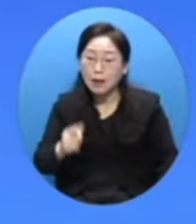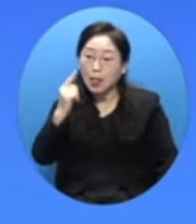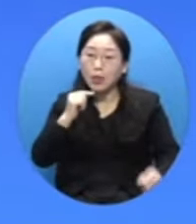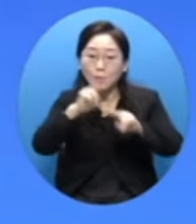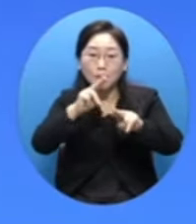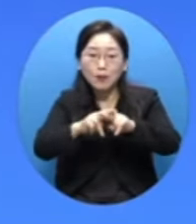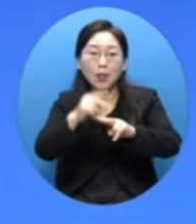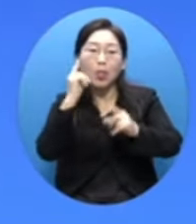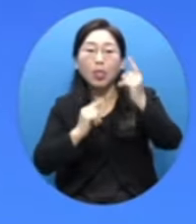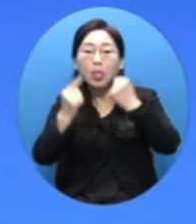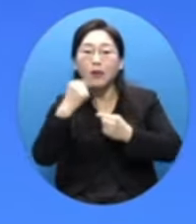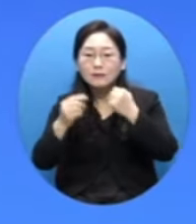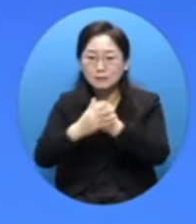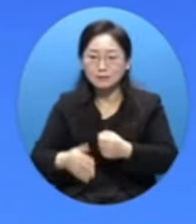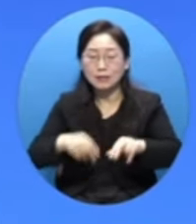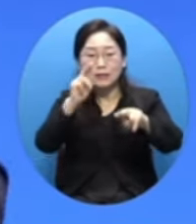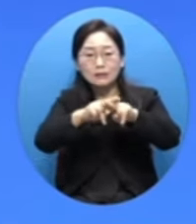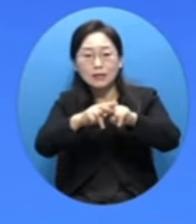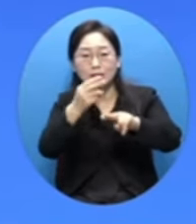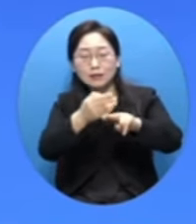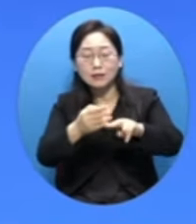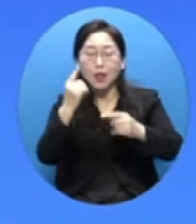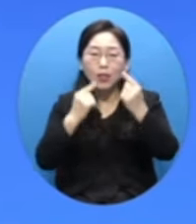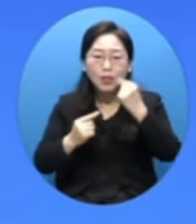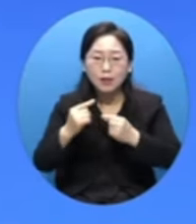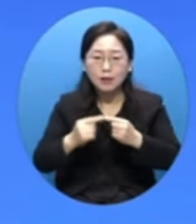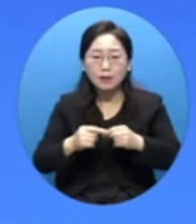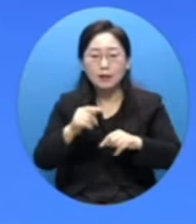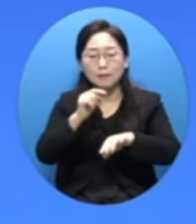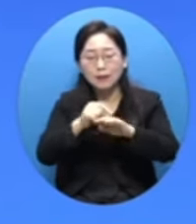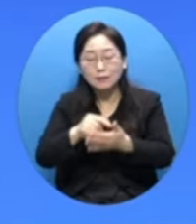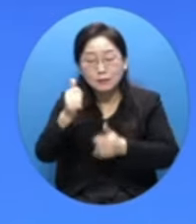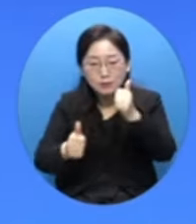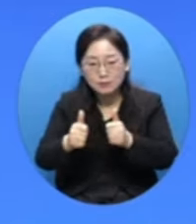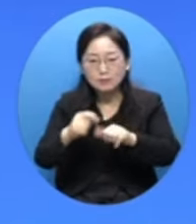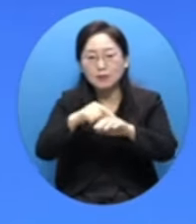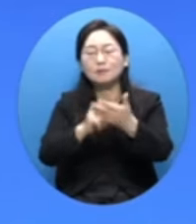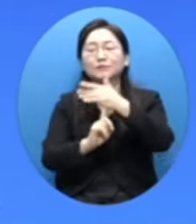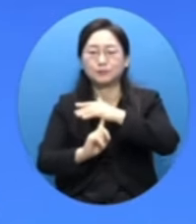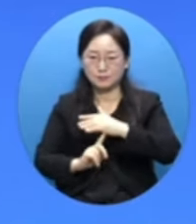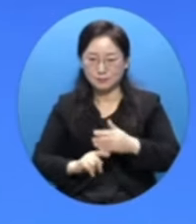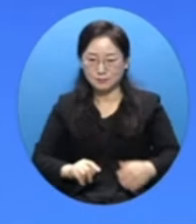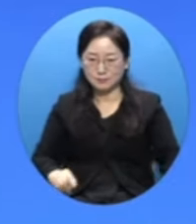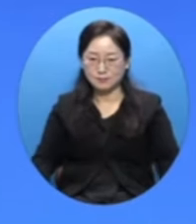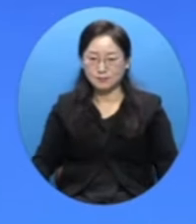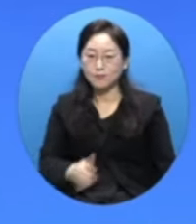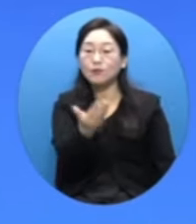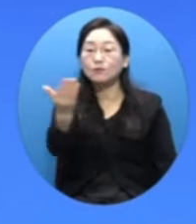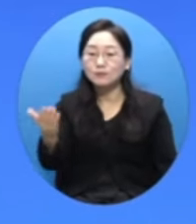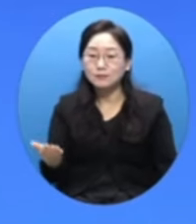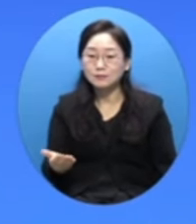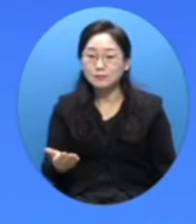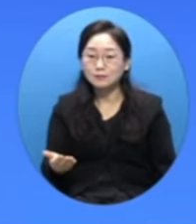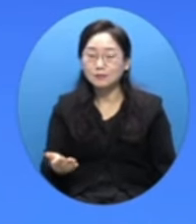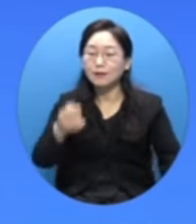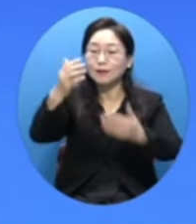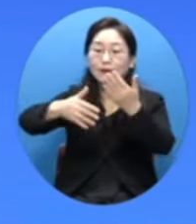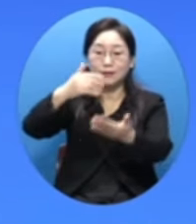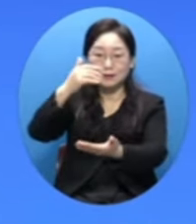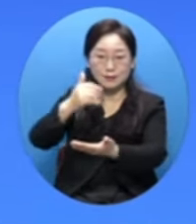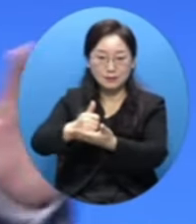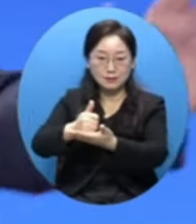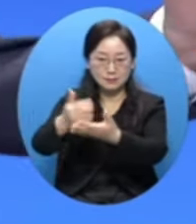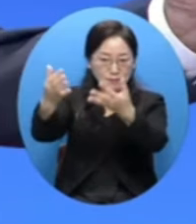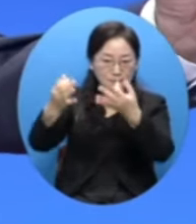보니까 그 자리에 때문에 우리가 시험 들고 마음에 쉼이 없는 것입니다. 여러분, 하나님 앞에서